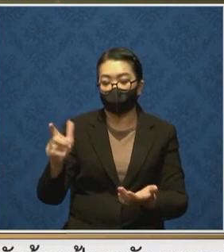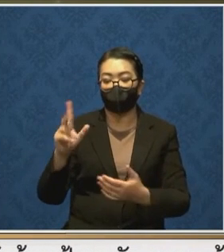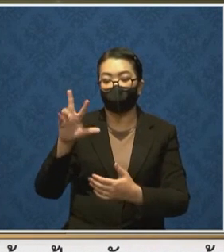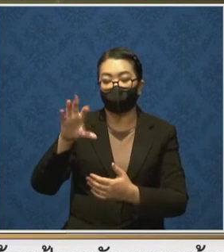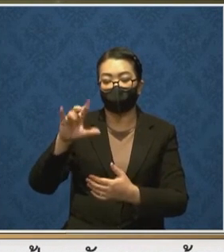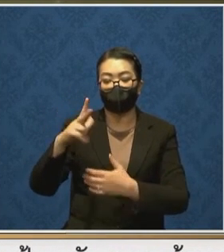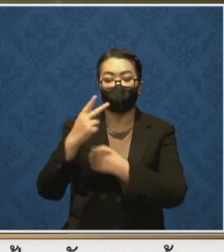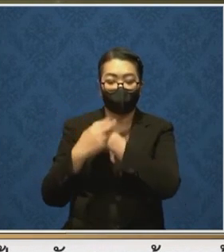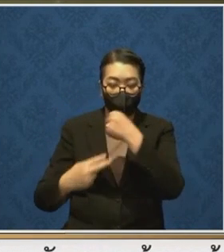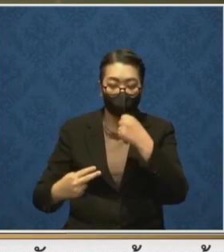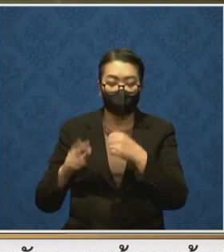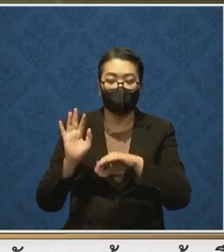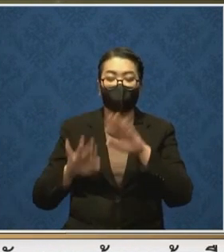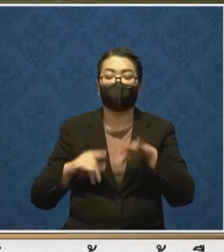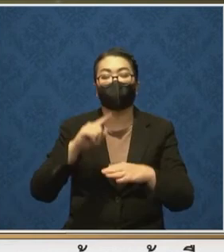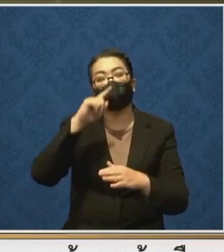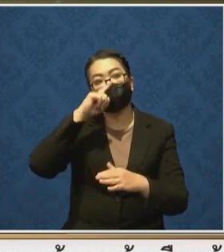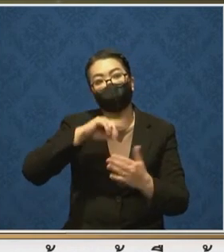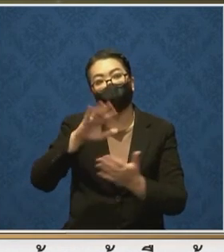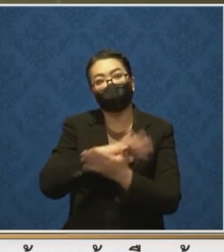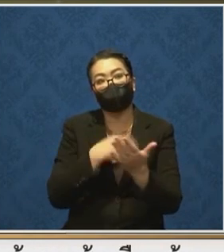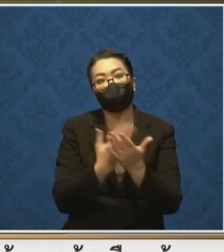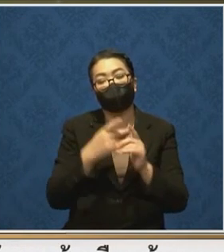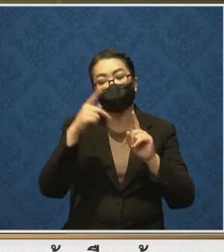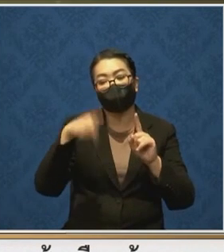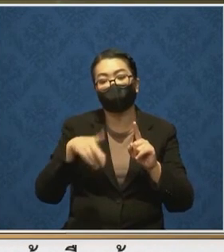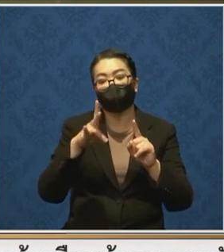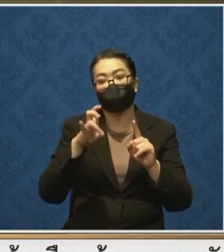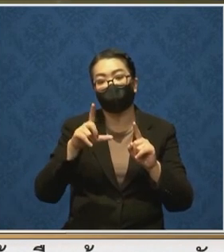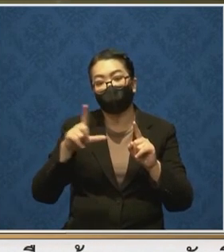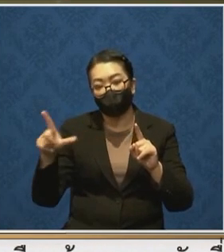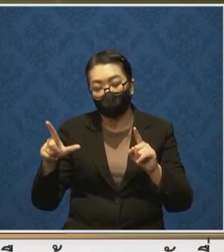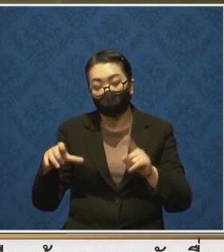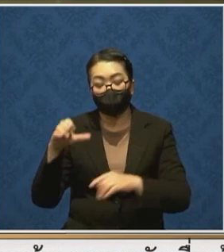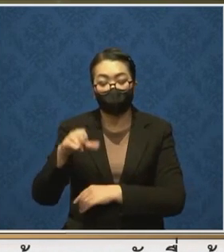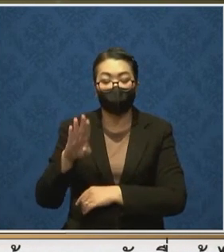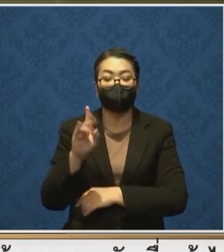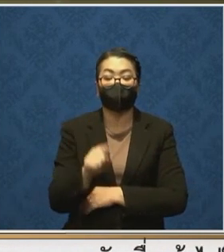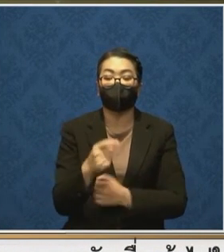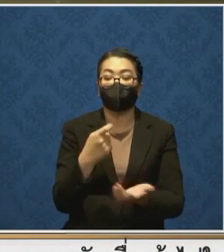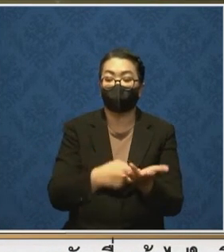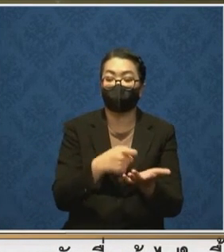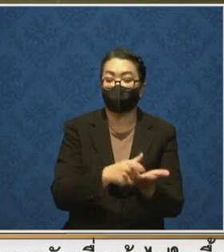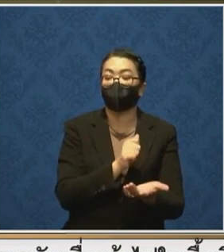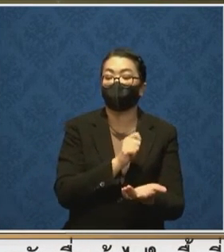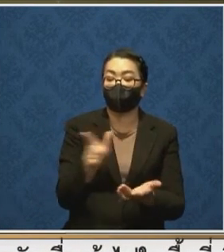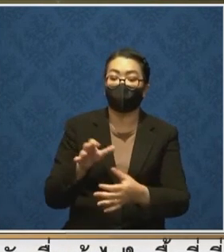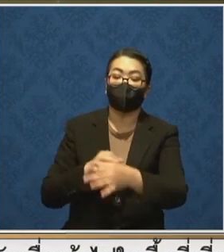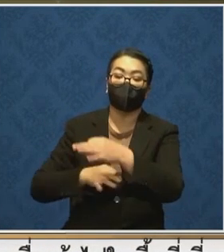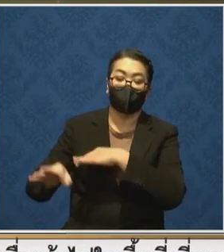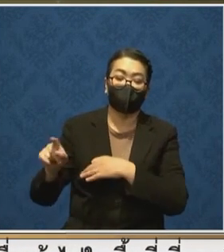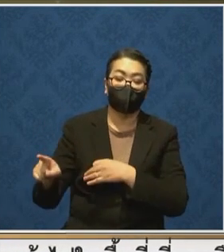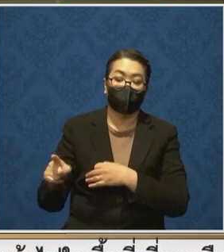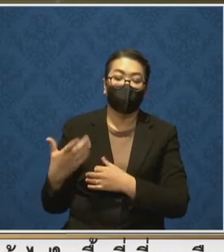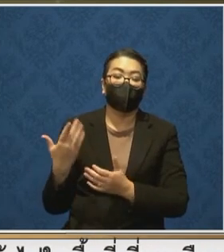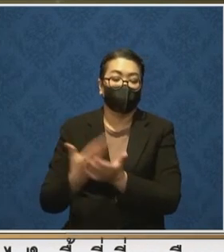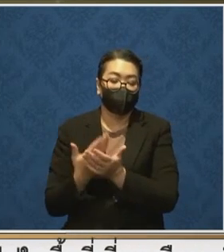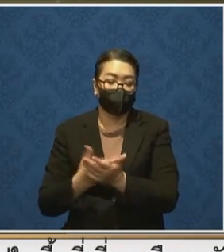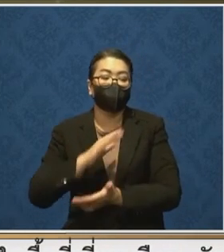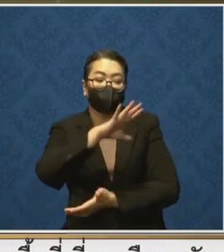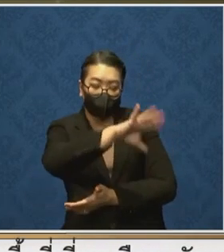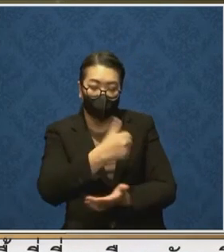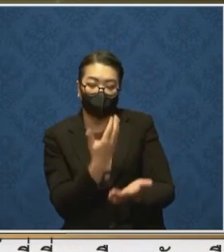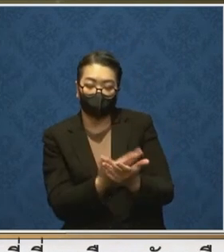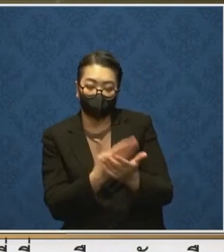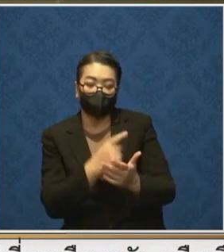ioประกนภัยดงกล่าว สามารมนลายเบี้ย เอาจากไท